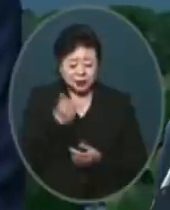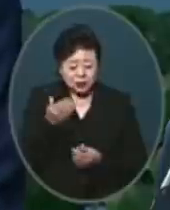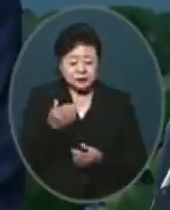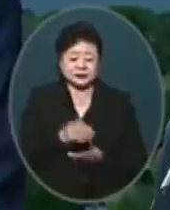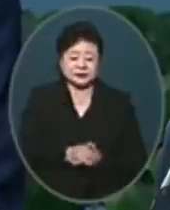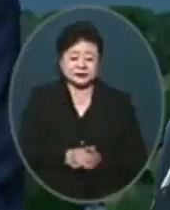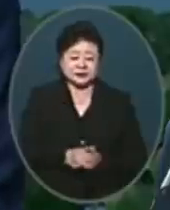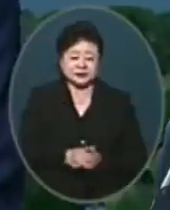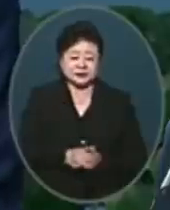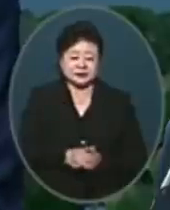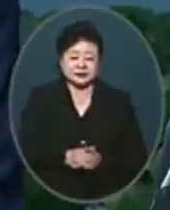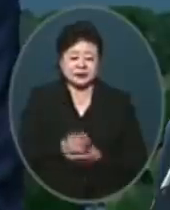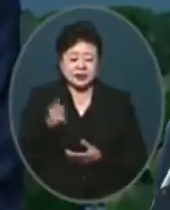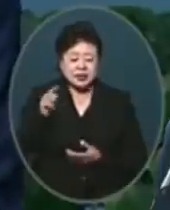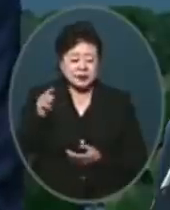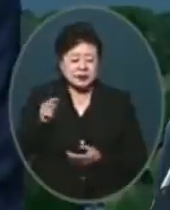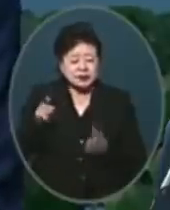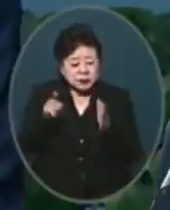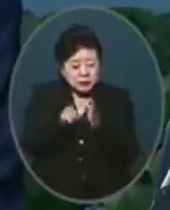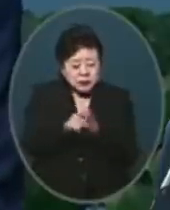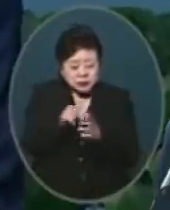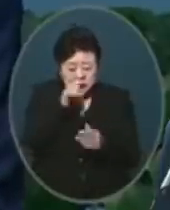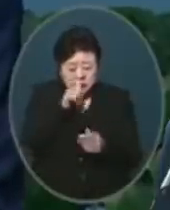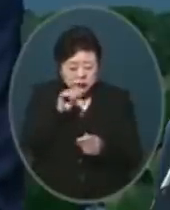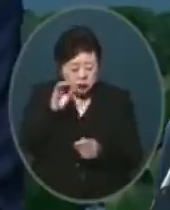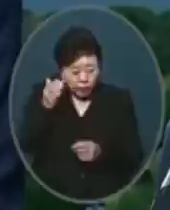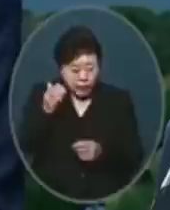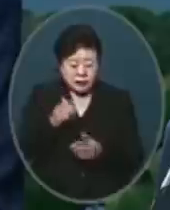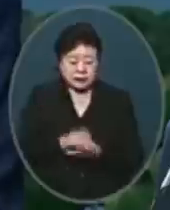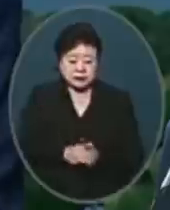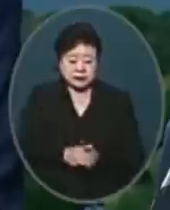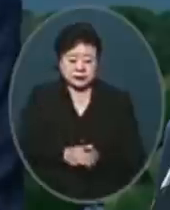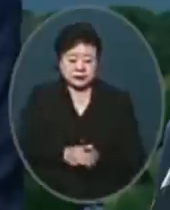여러분도 1% 믿음만 있으면 돼요.